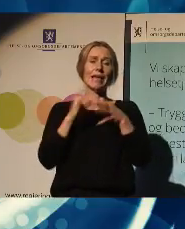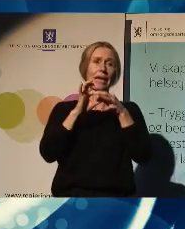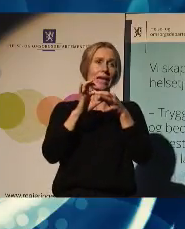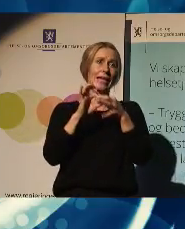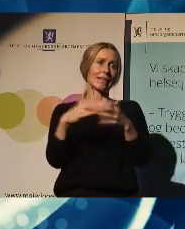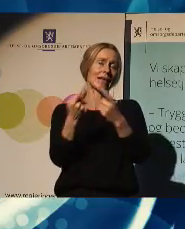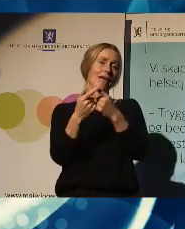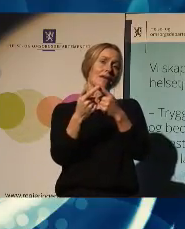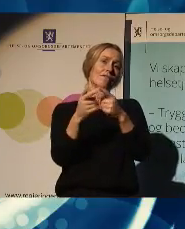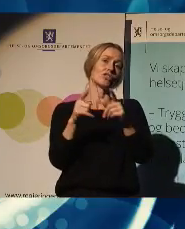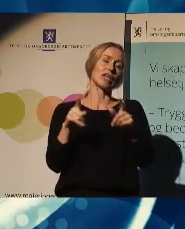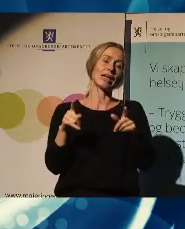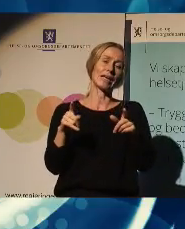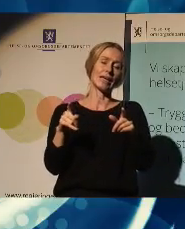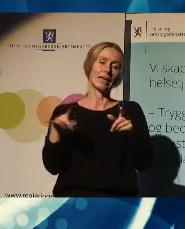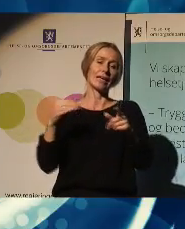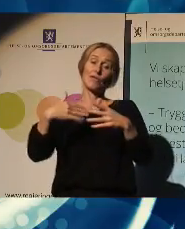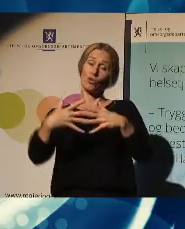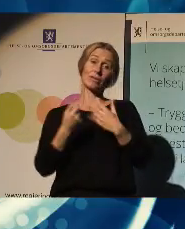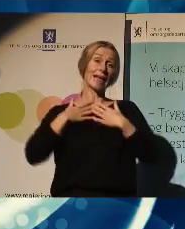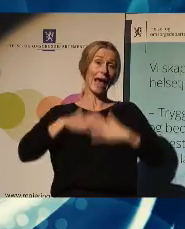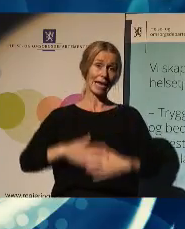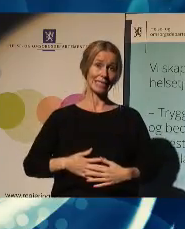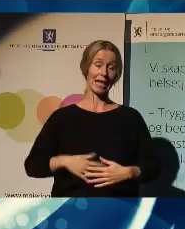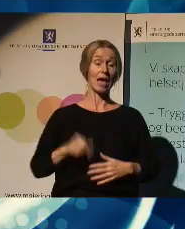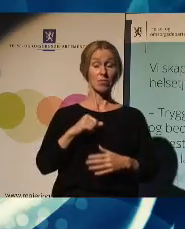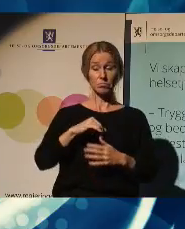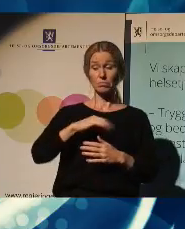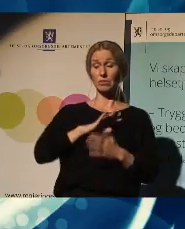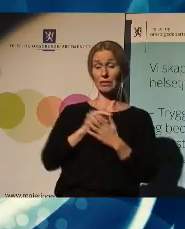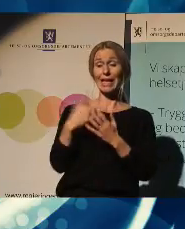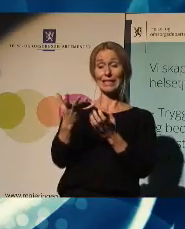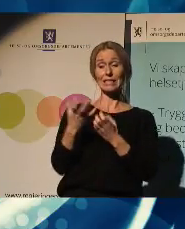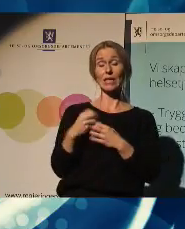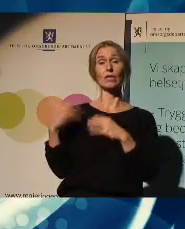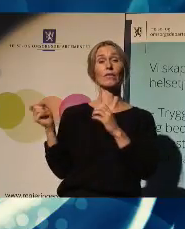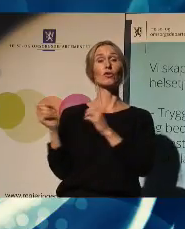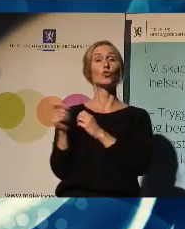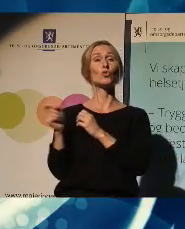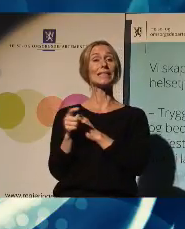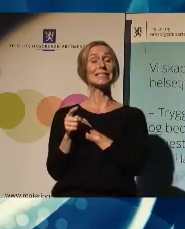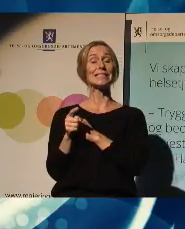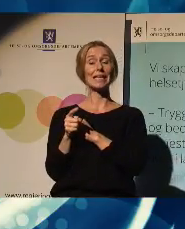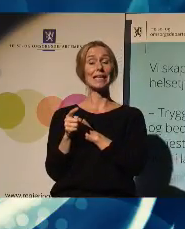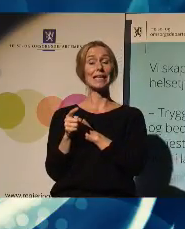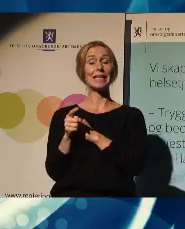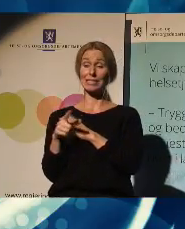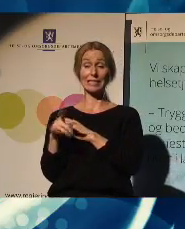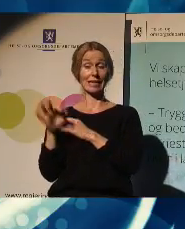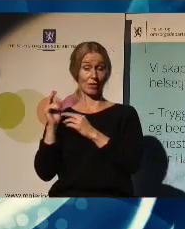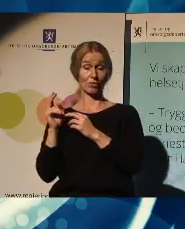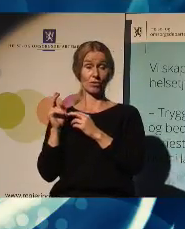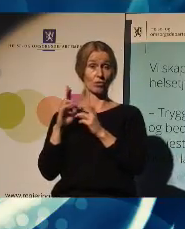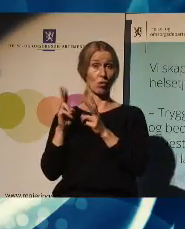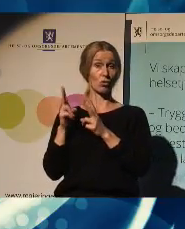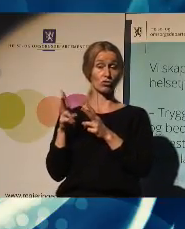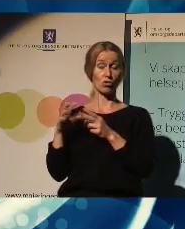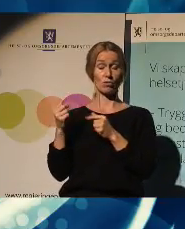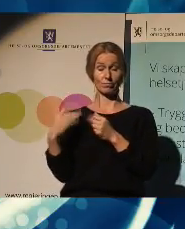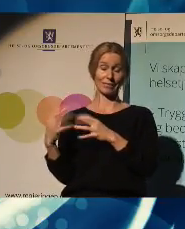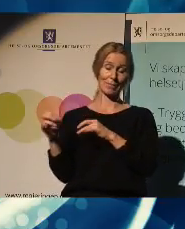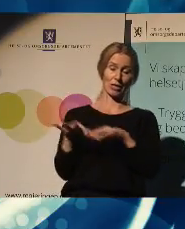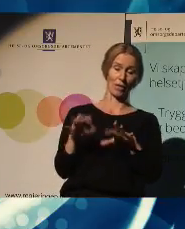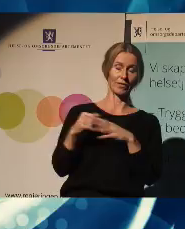de ulike, også når det gjelder helse. Jeg synes det interessant at turister, de jo også immigranter, men lovlig sådan